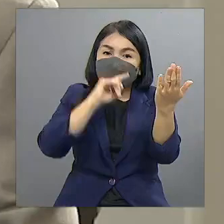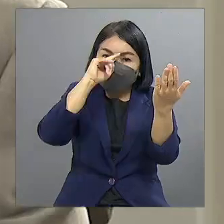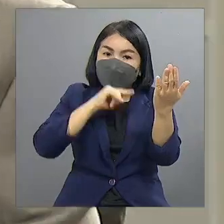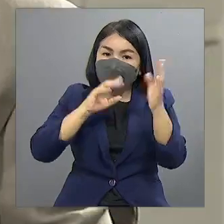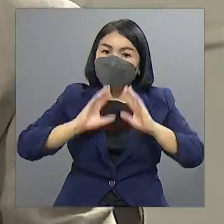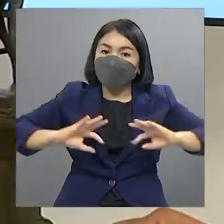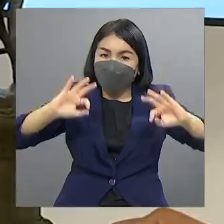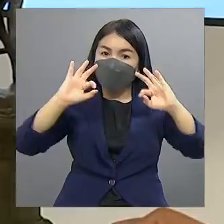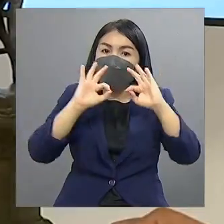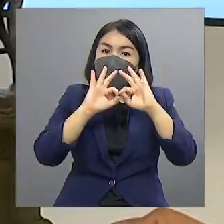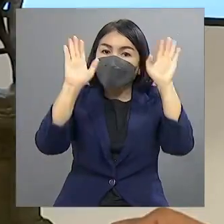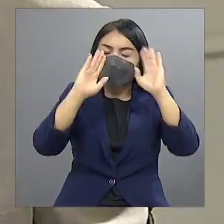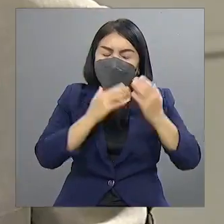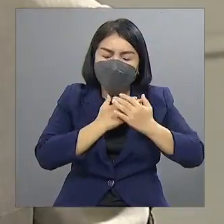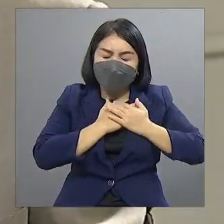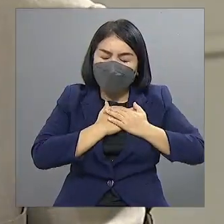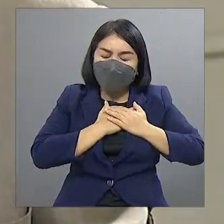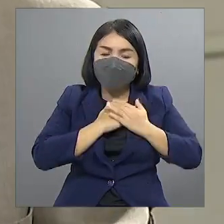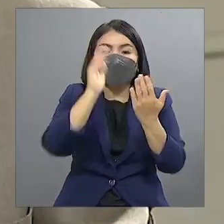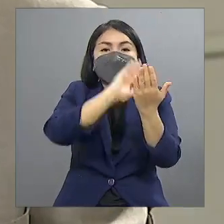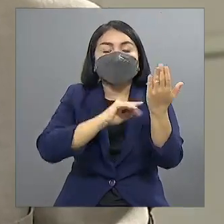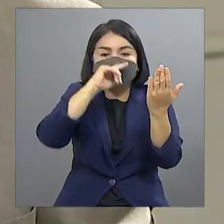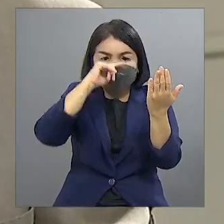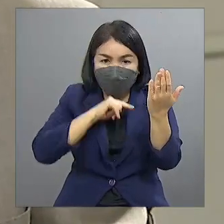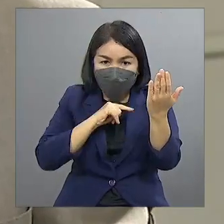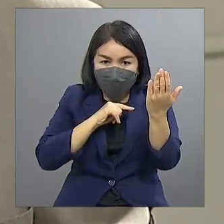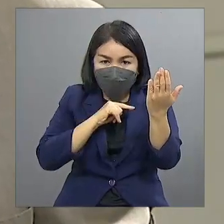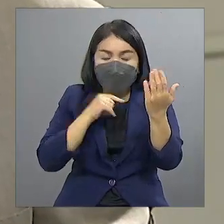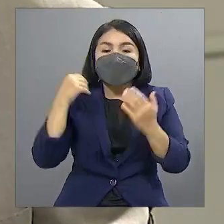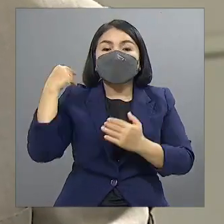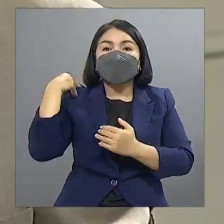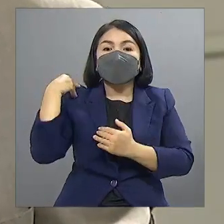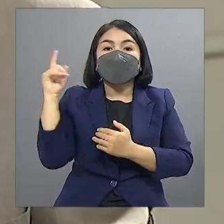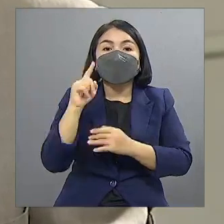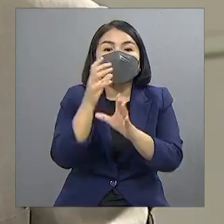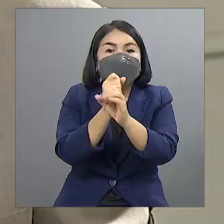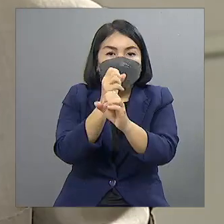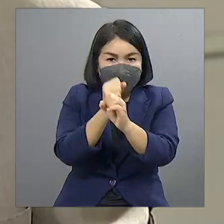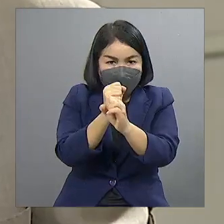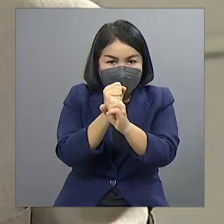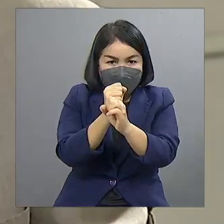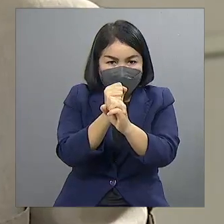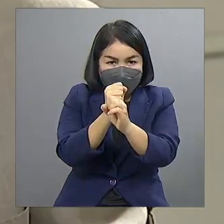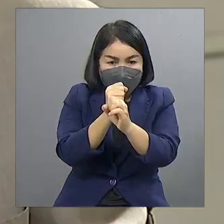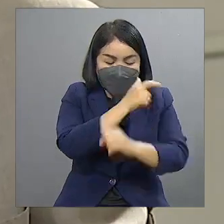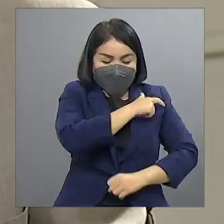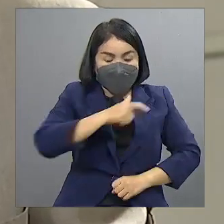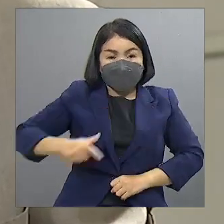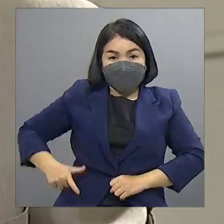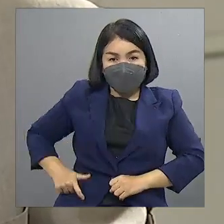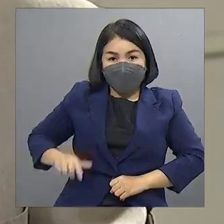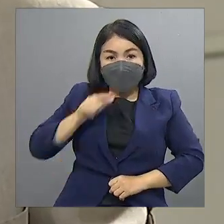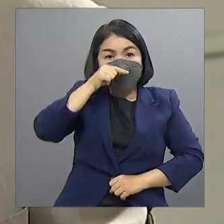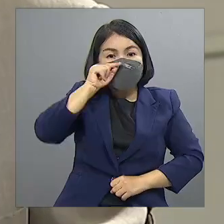รัฐชาติสมัยใหม่ อืมครับ โดยที่มีอนุสาวรีย์พระบรมรูปทรงม้าซึ่งสร้